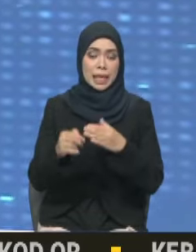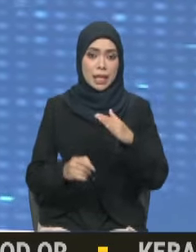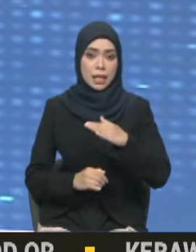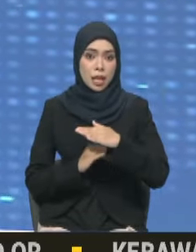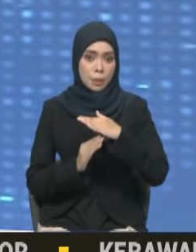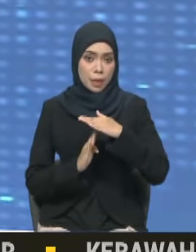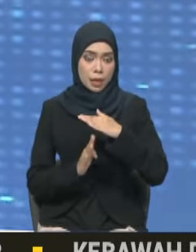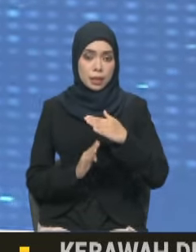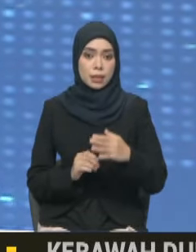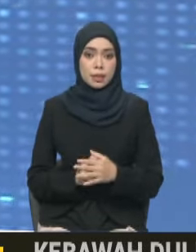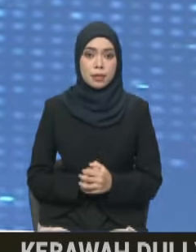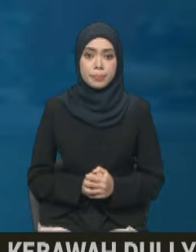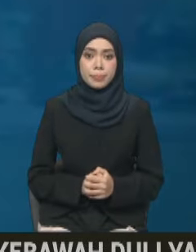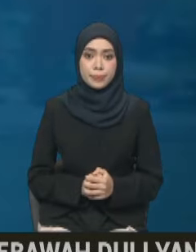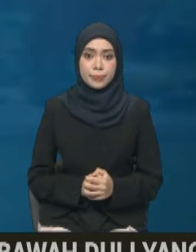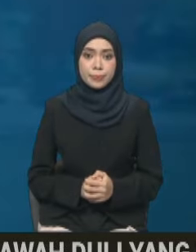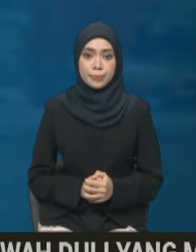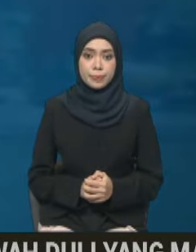dan Pendaftaran Kebangsaan.